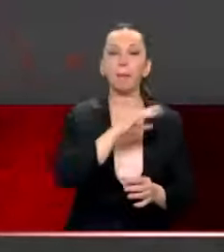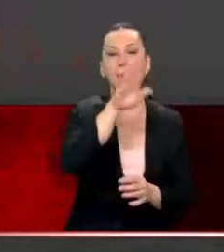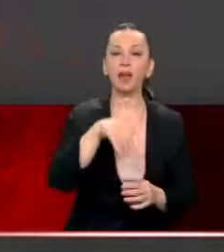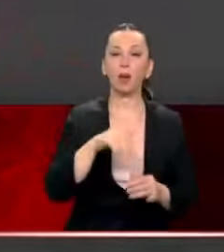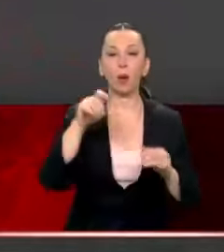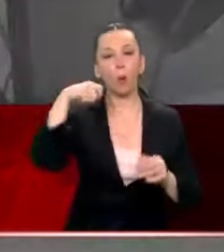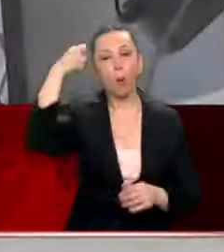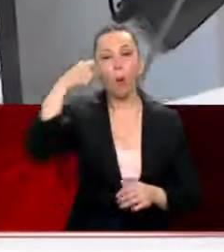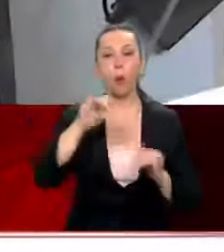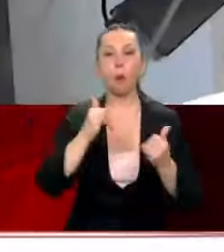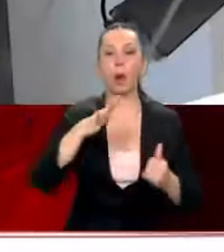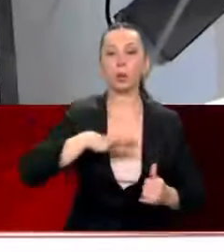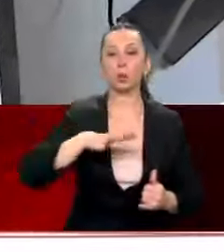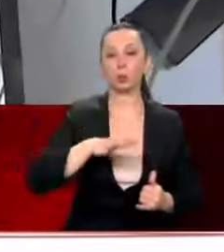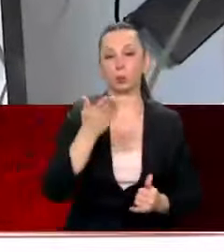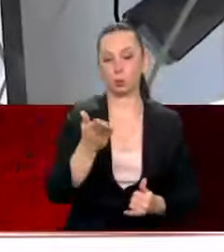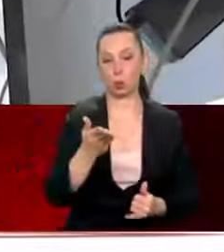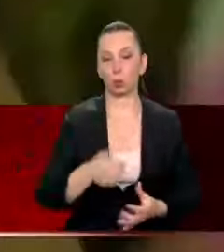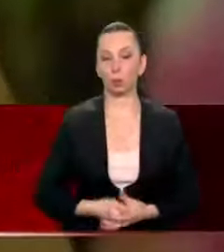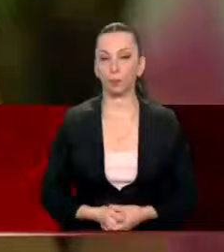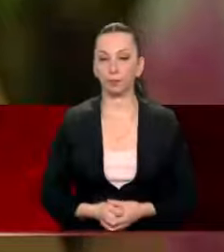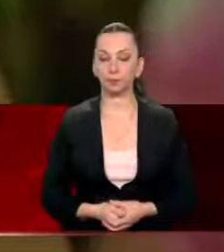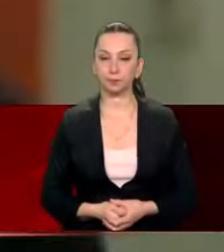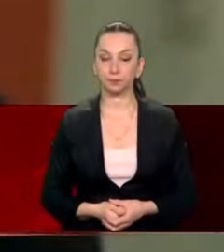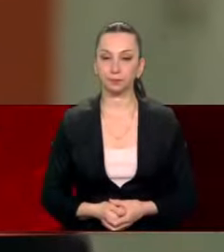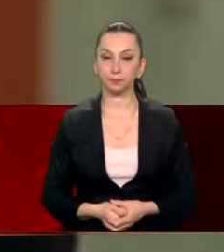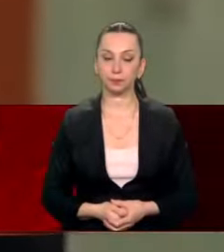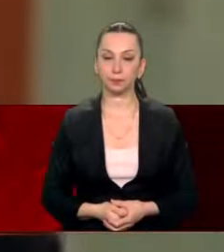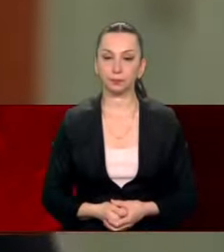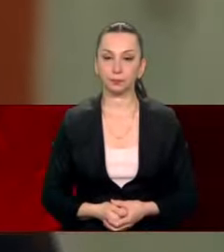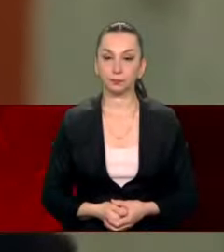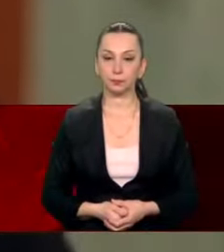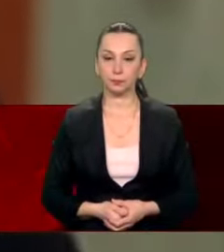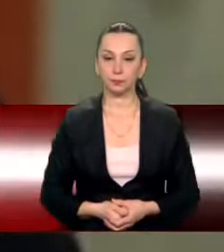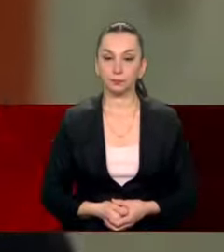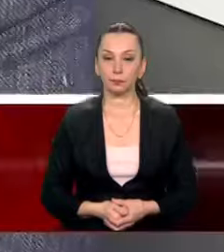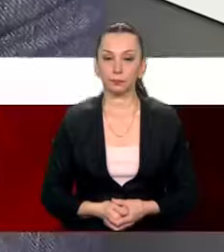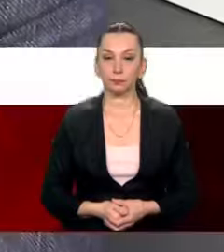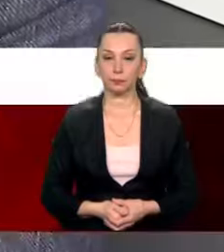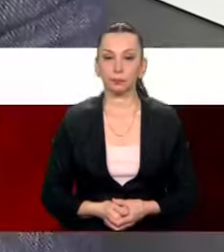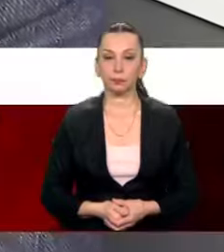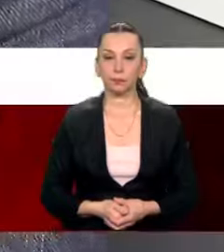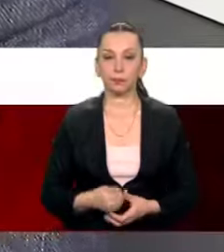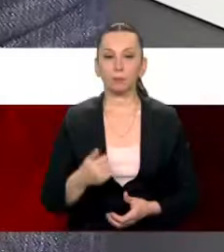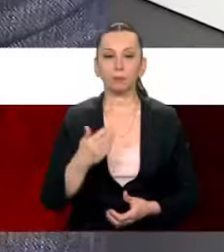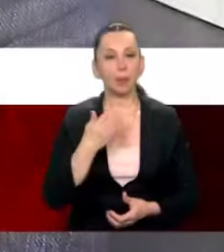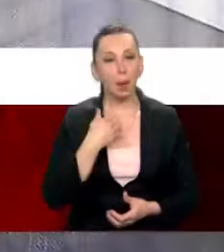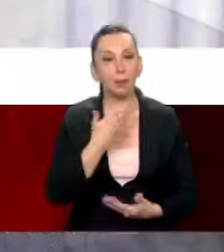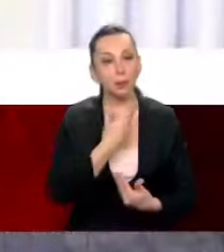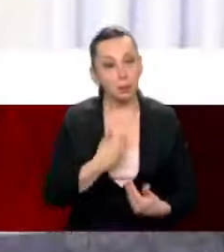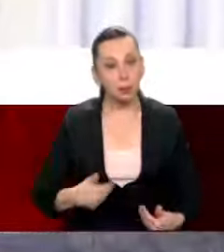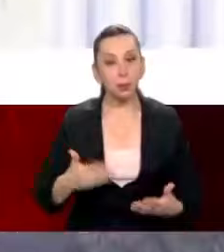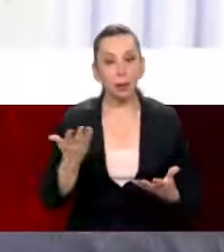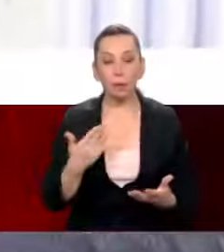Çünkü dizilerin vazgeçilmezi oldu emekli figüranlar. Mafya öyle mi? He valla. Kumar borcu varmış. Ben şimdi seviyorum, severek